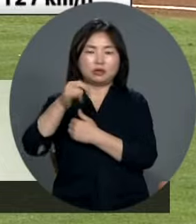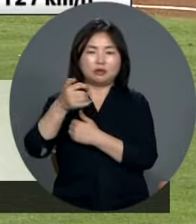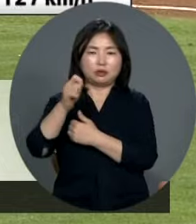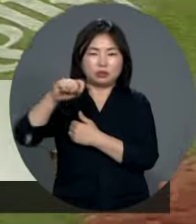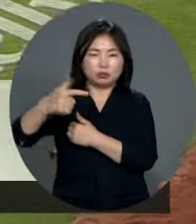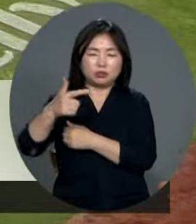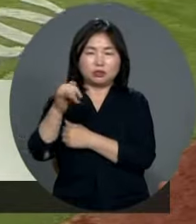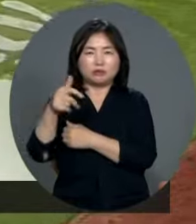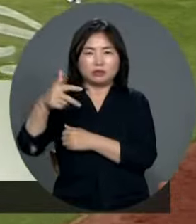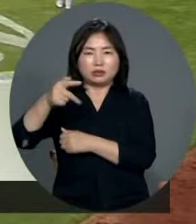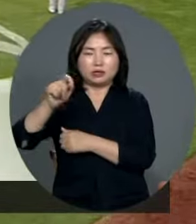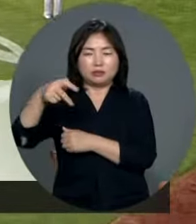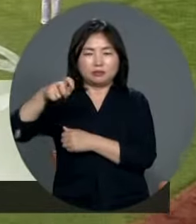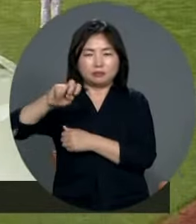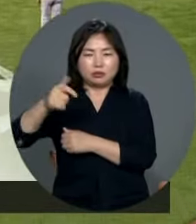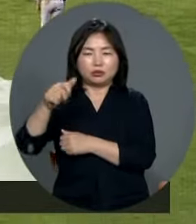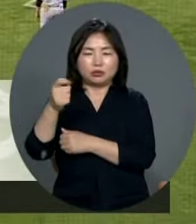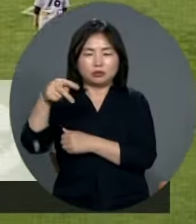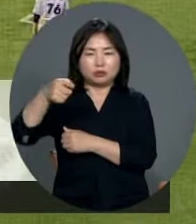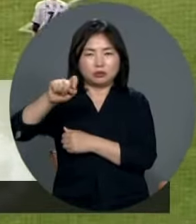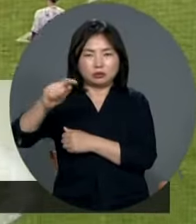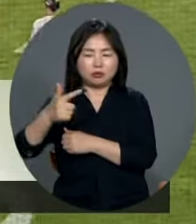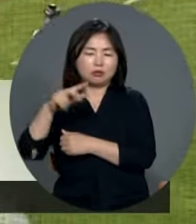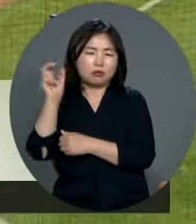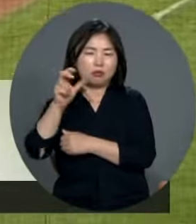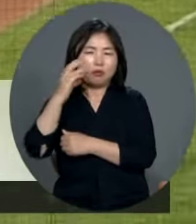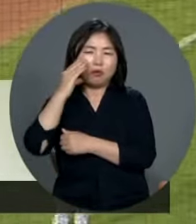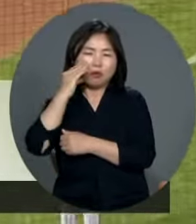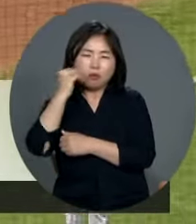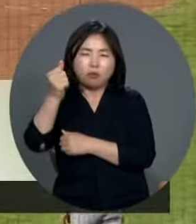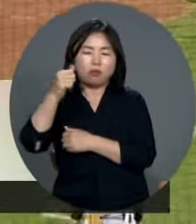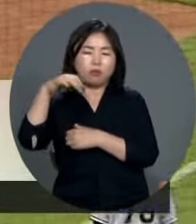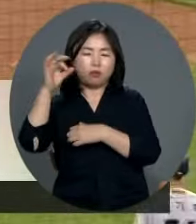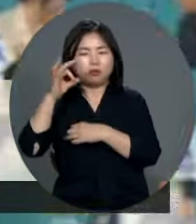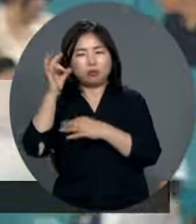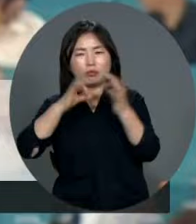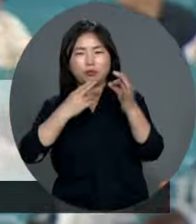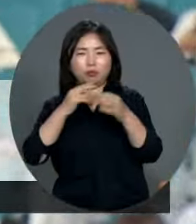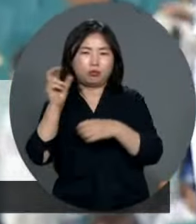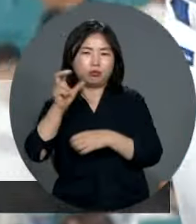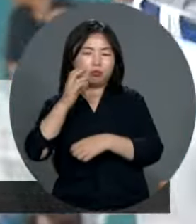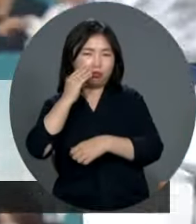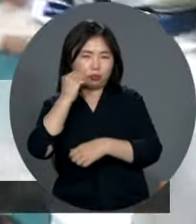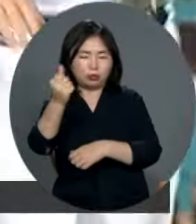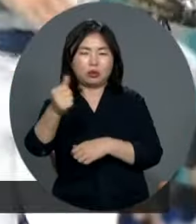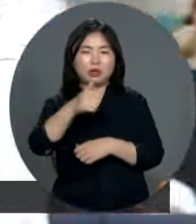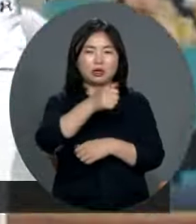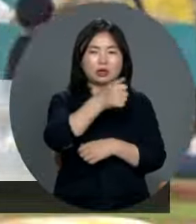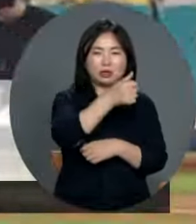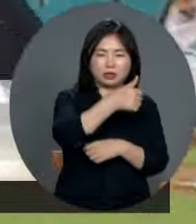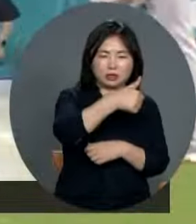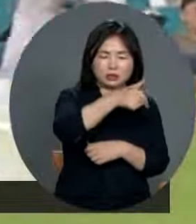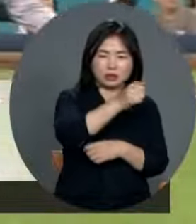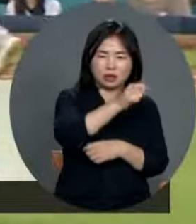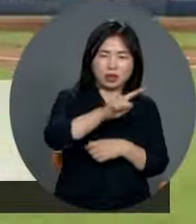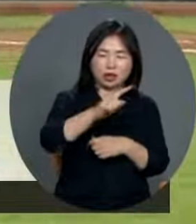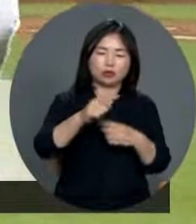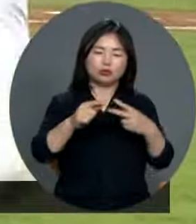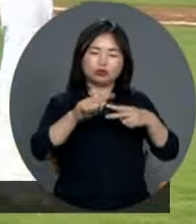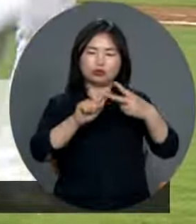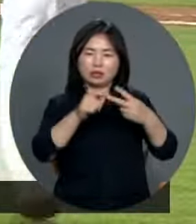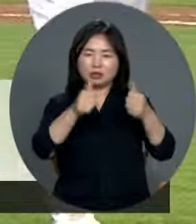김태훈과 임창민, 오승환까지 무실점으로 팀 승리를 지켰습니다. 선두 기아 타이거즈와의 두 게임